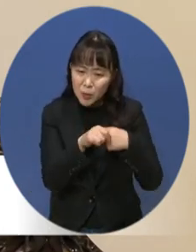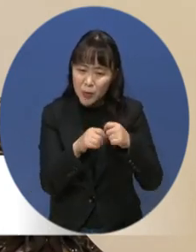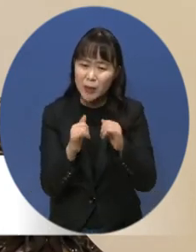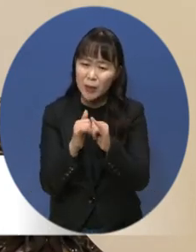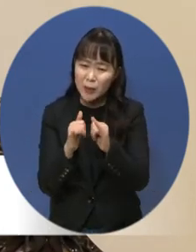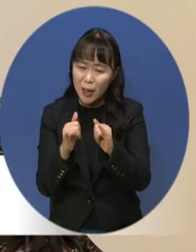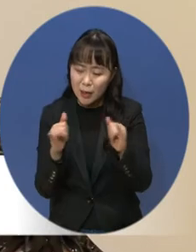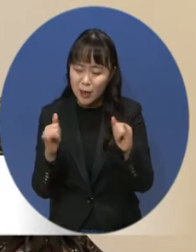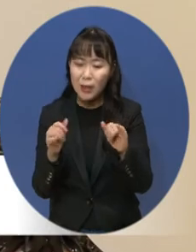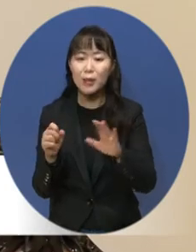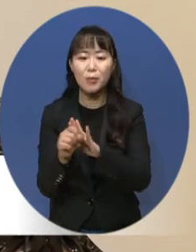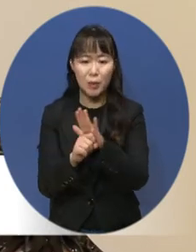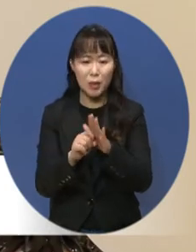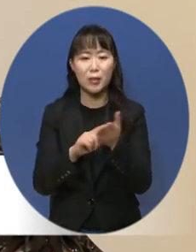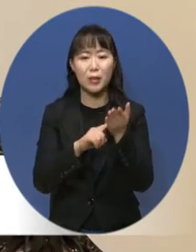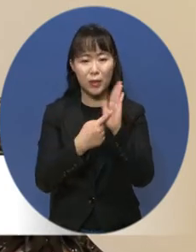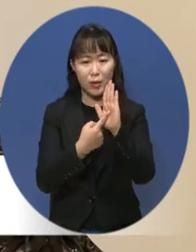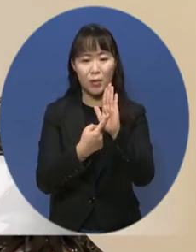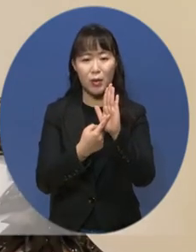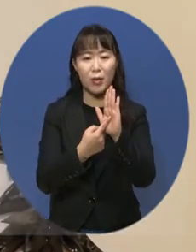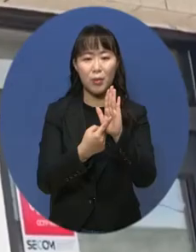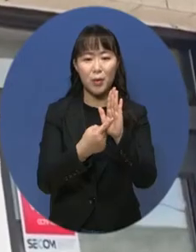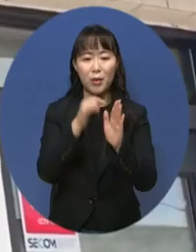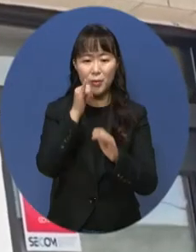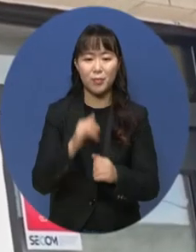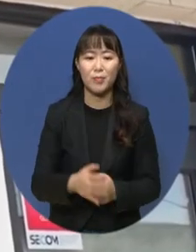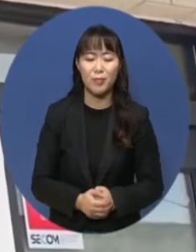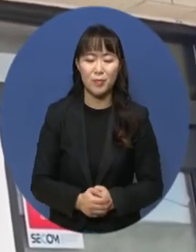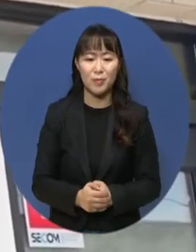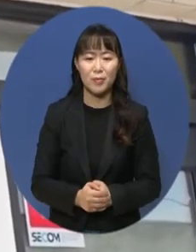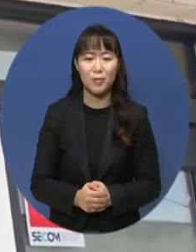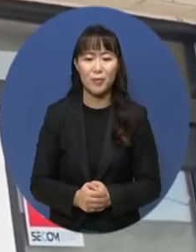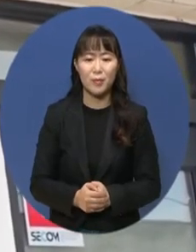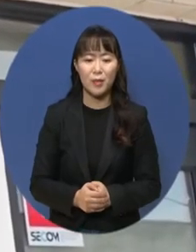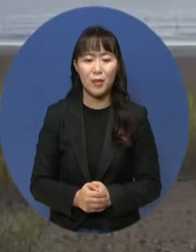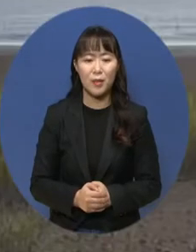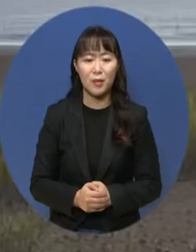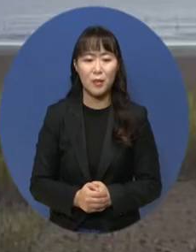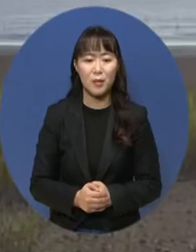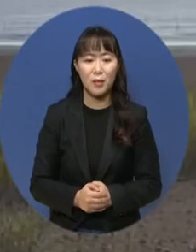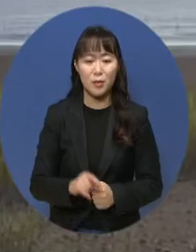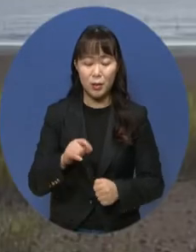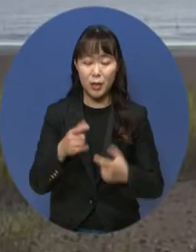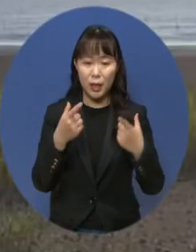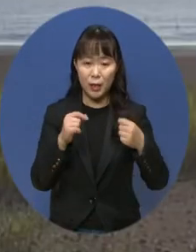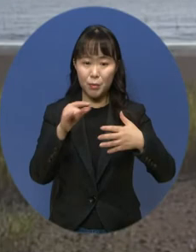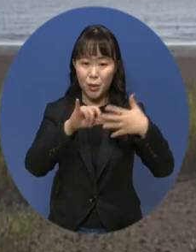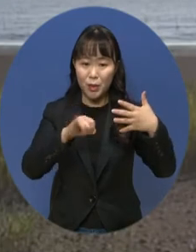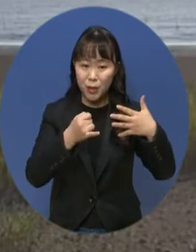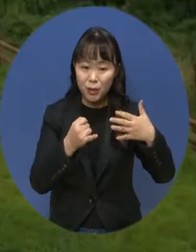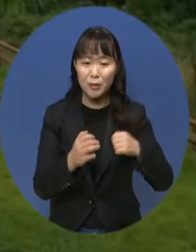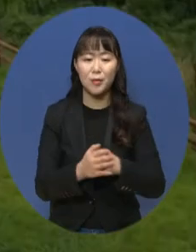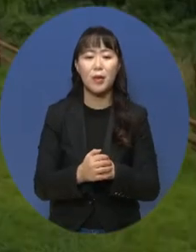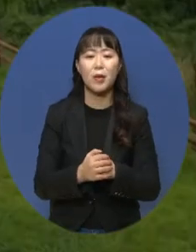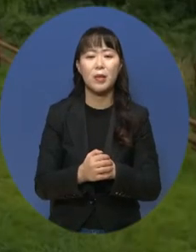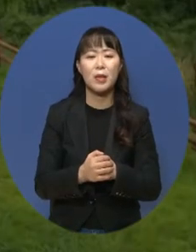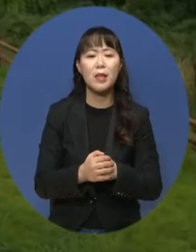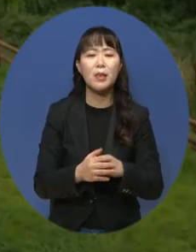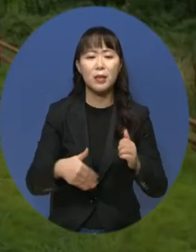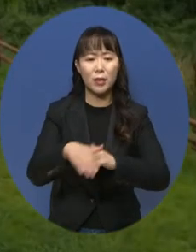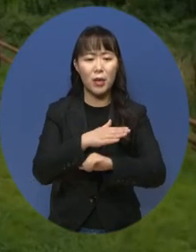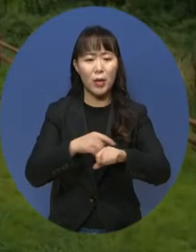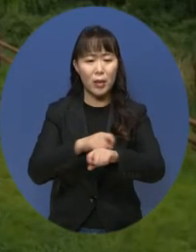인간의 사랑을 표현한 작업도 있습니다 춘천 창자 예술촌 내지 던 시 프로젝트는 생태